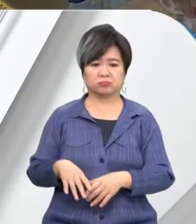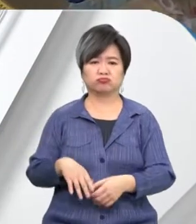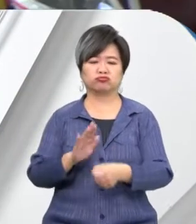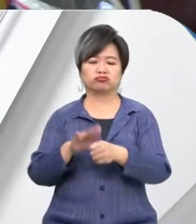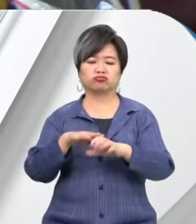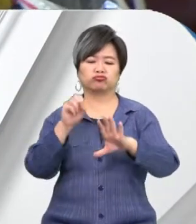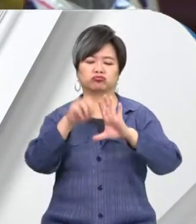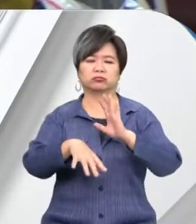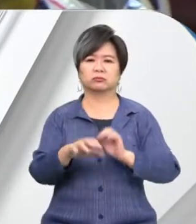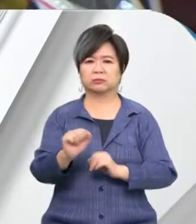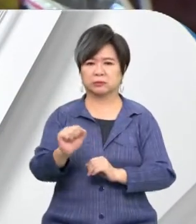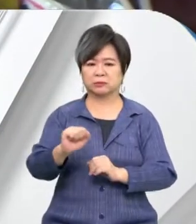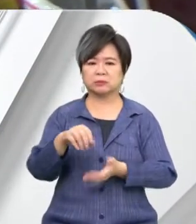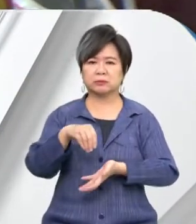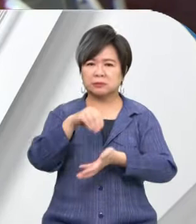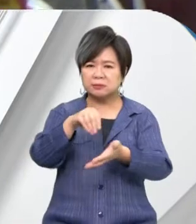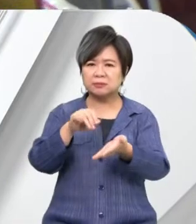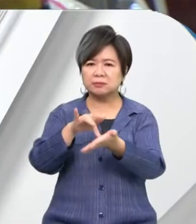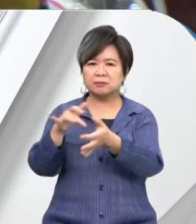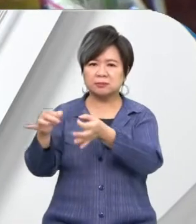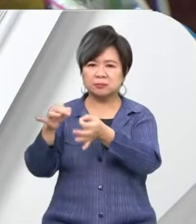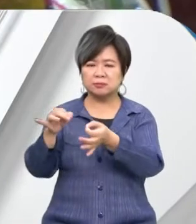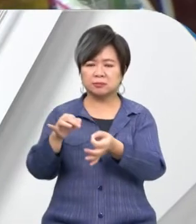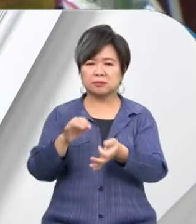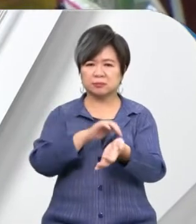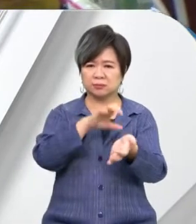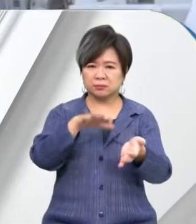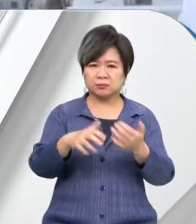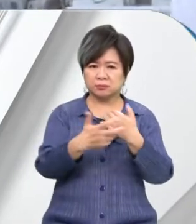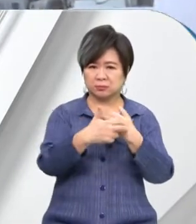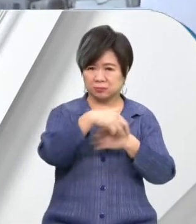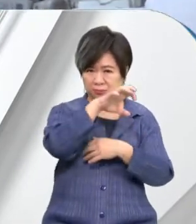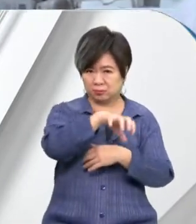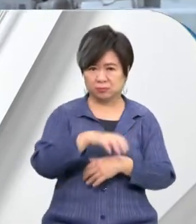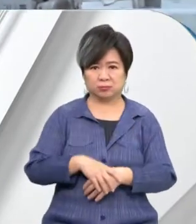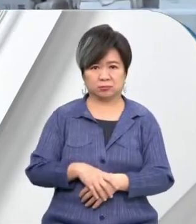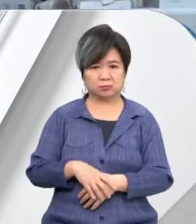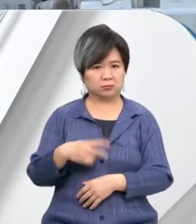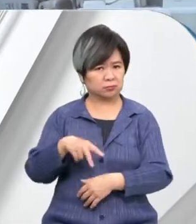毒，做嚟送到药房、医院，也喺卫生所来回收。唔过一副衣